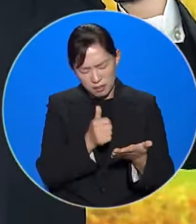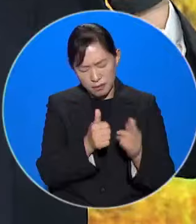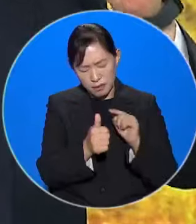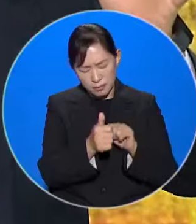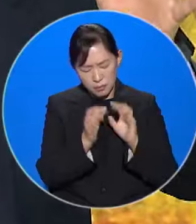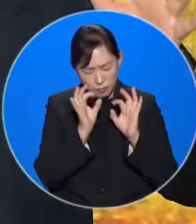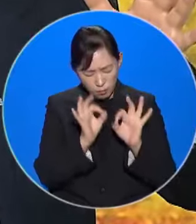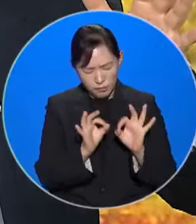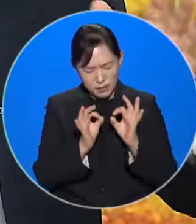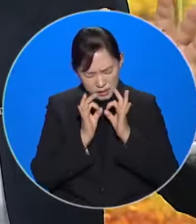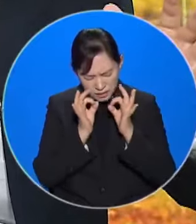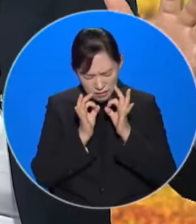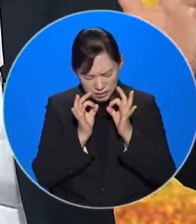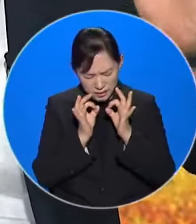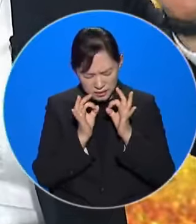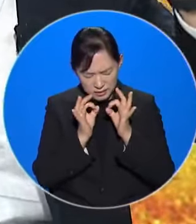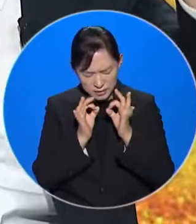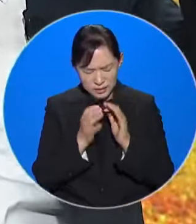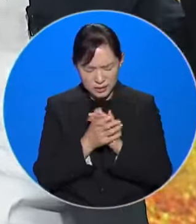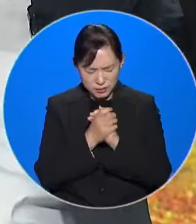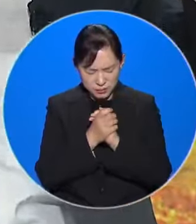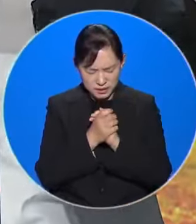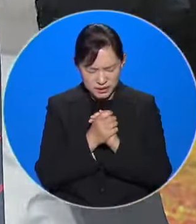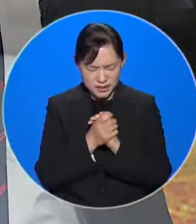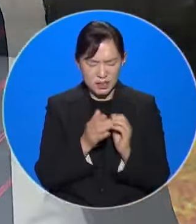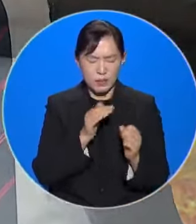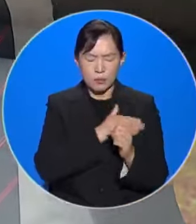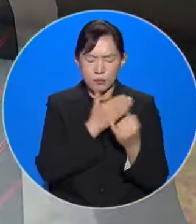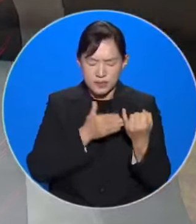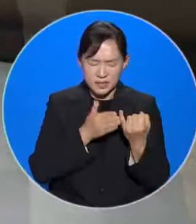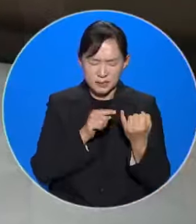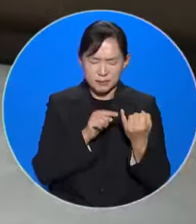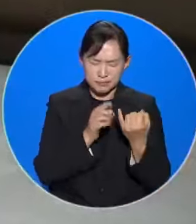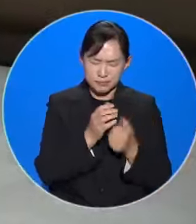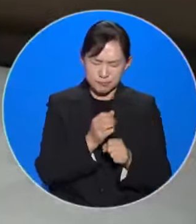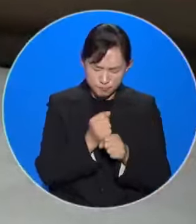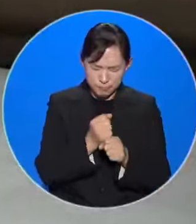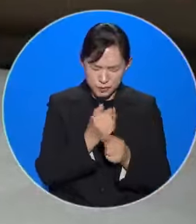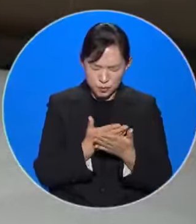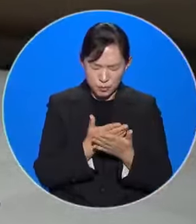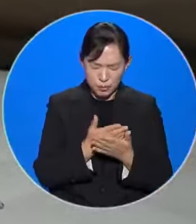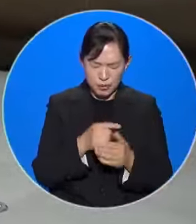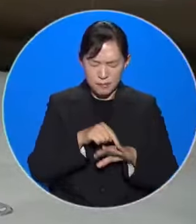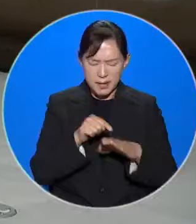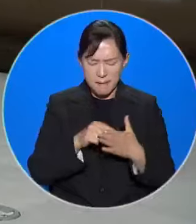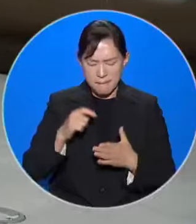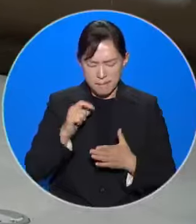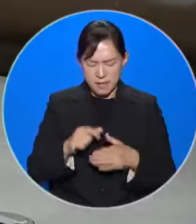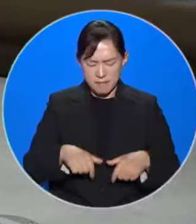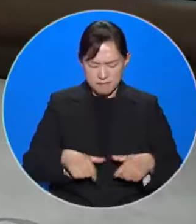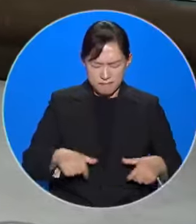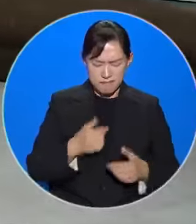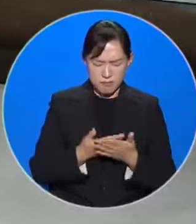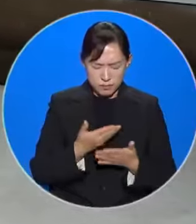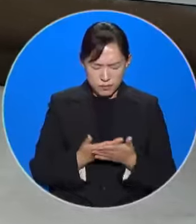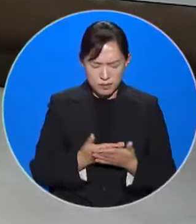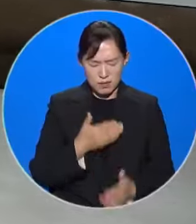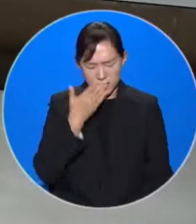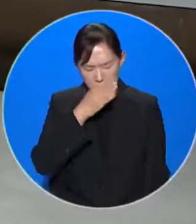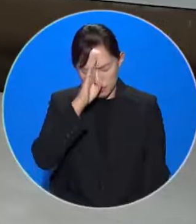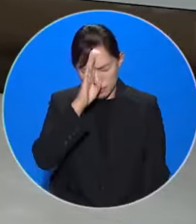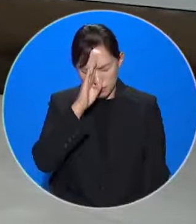간절하게 기도하는 우리 이동금 권사님을 주여 붙들어 주시고 우리 권사님 마음도 강하고 담대하게 하여 주시옵소서. 또